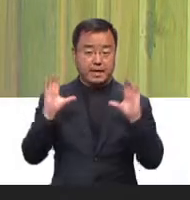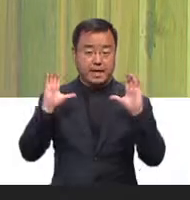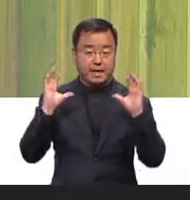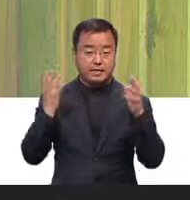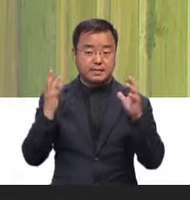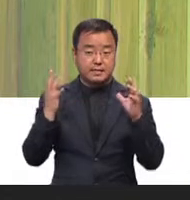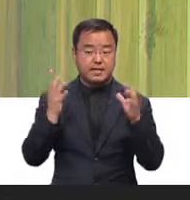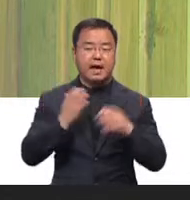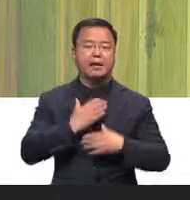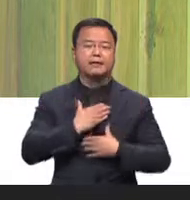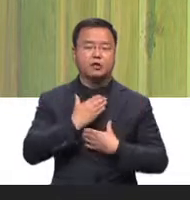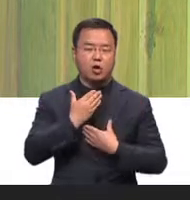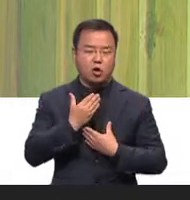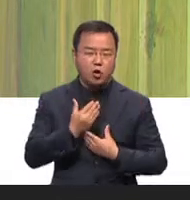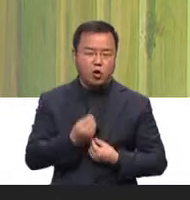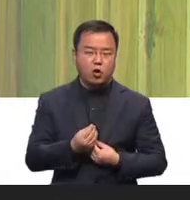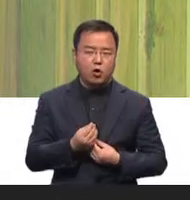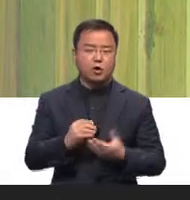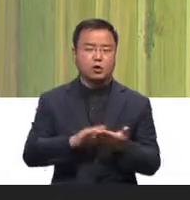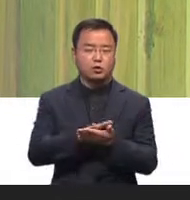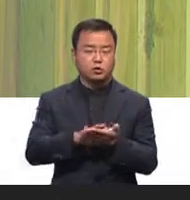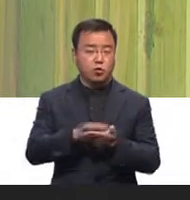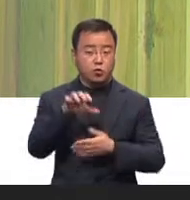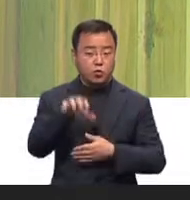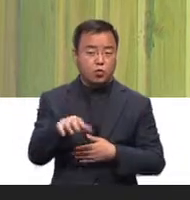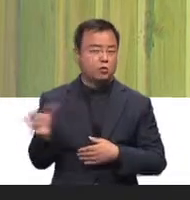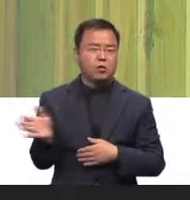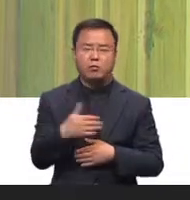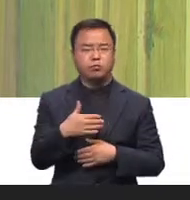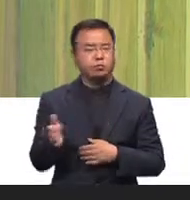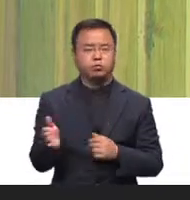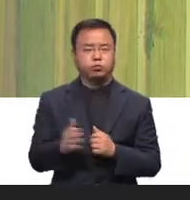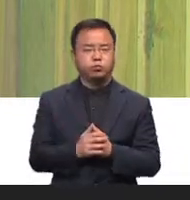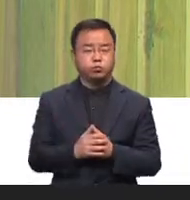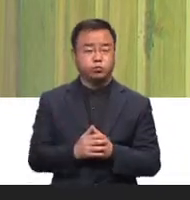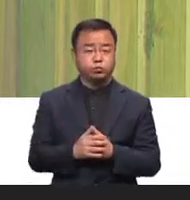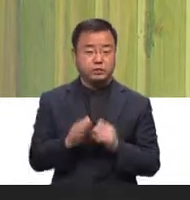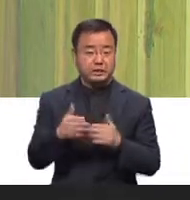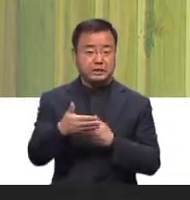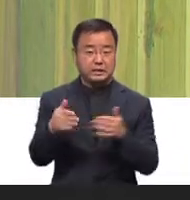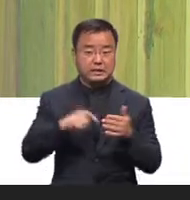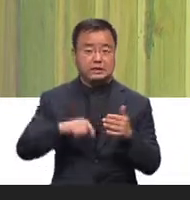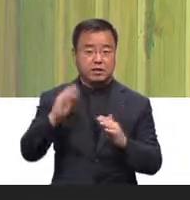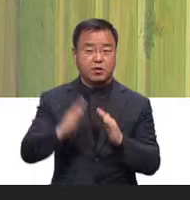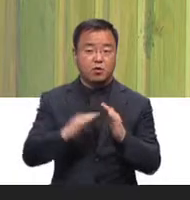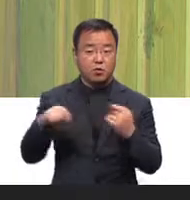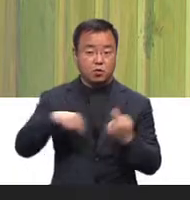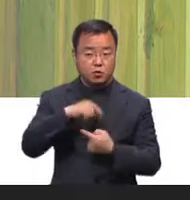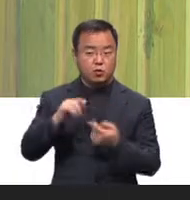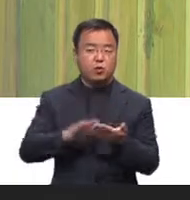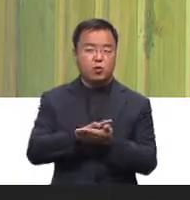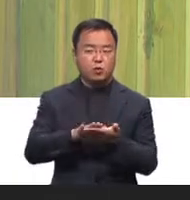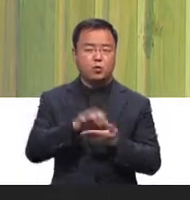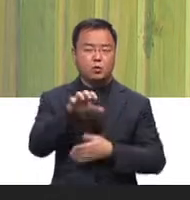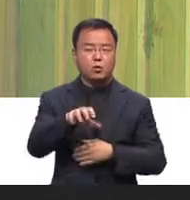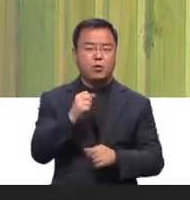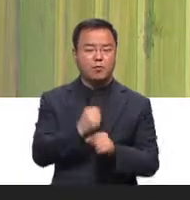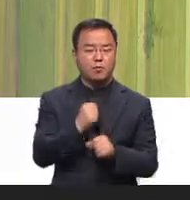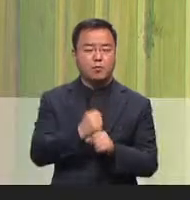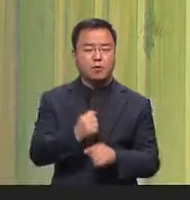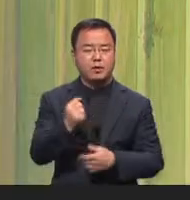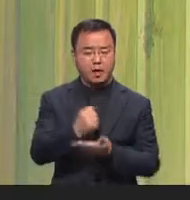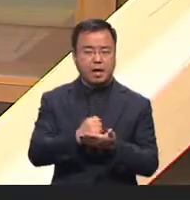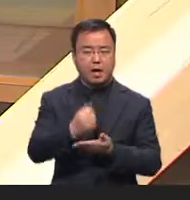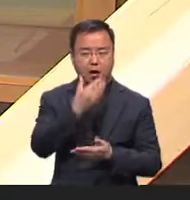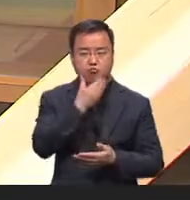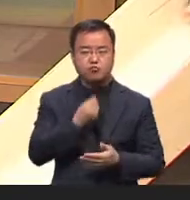안전하게 놀 곳이 없어요 실내용 공업 놀이터가 만들어져서 아이들한테 굉장히 큰 행운이죠